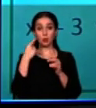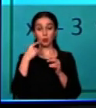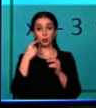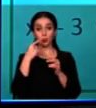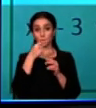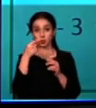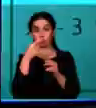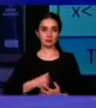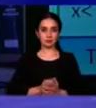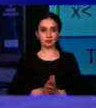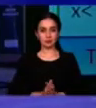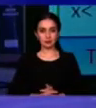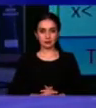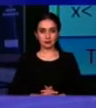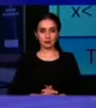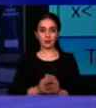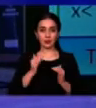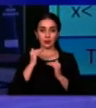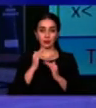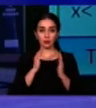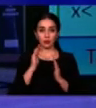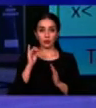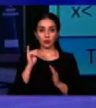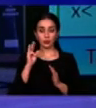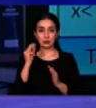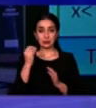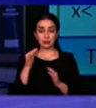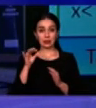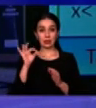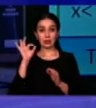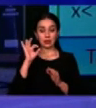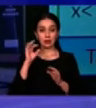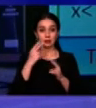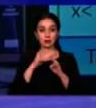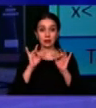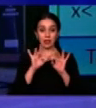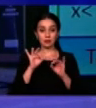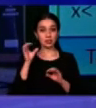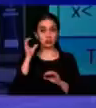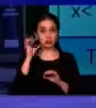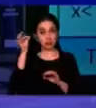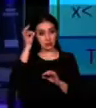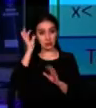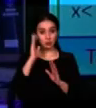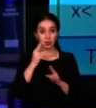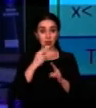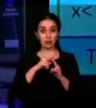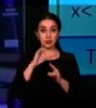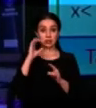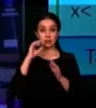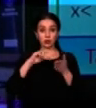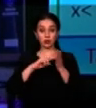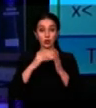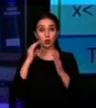қийматларни қабул қиляпти. Квадрат функцияни таърифини эслаймиз. Y баробар ax квадрат плюс